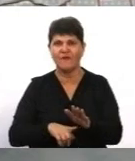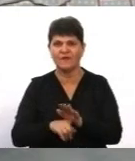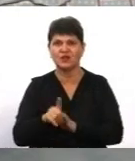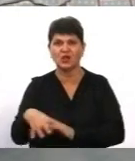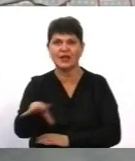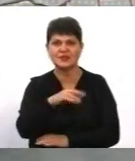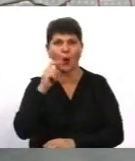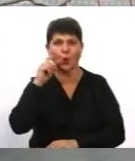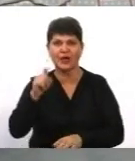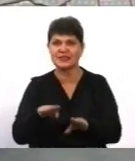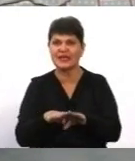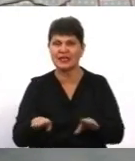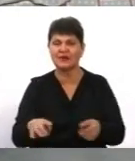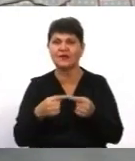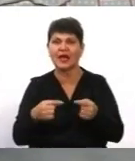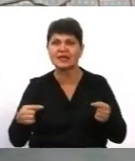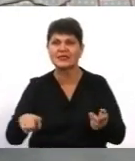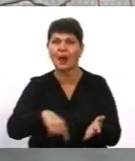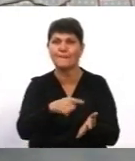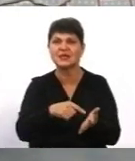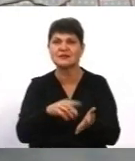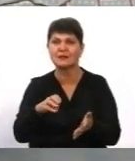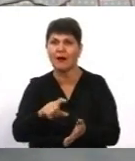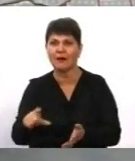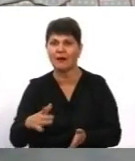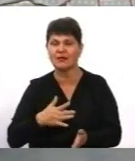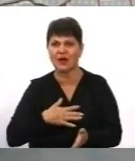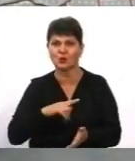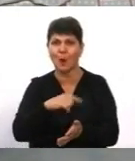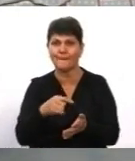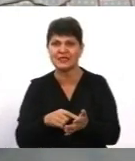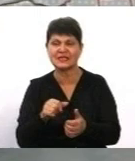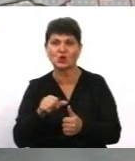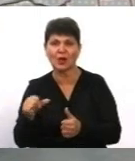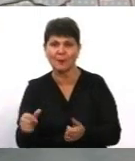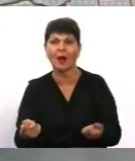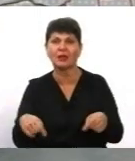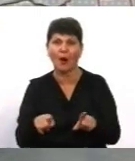в різних містах, в нашому місті, зокрема, також